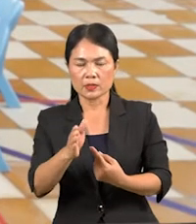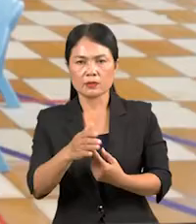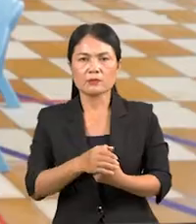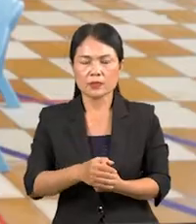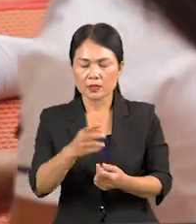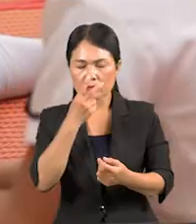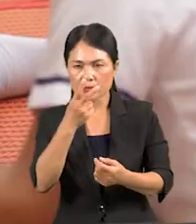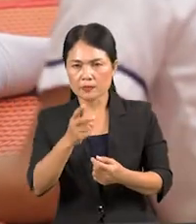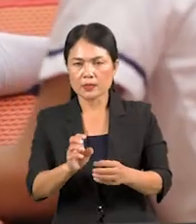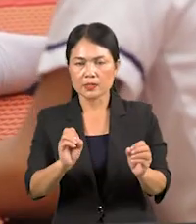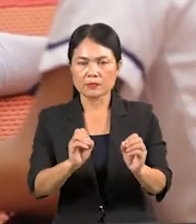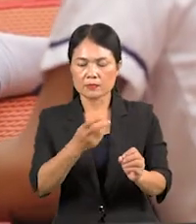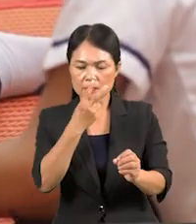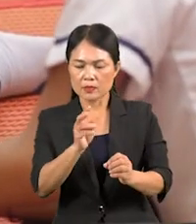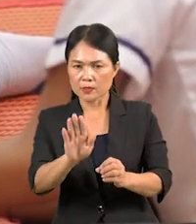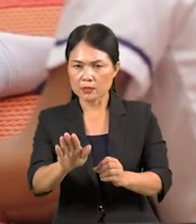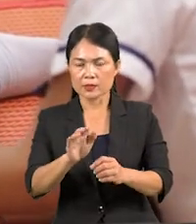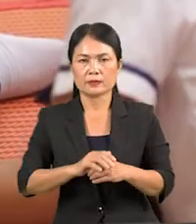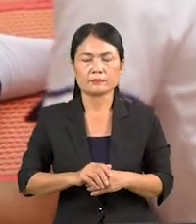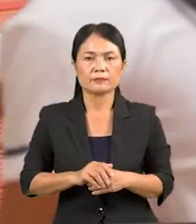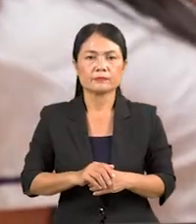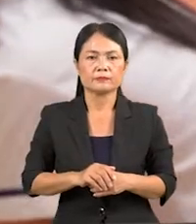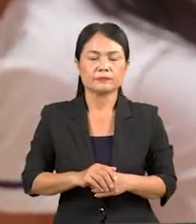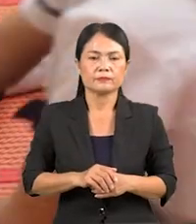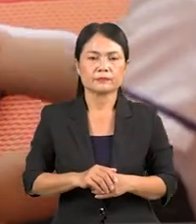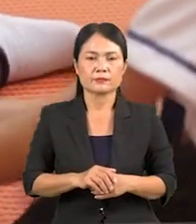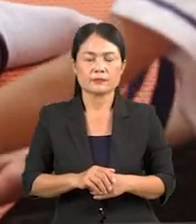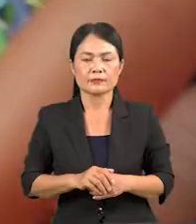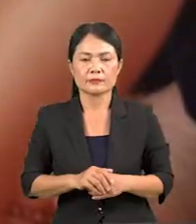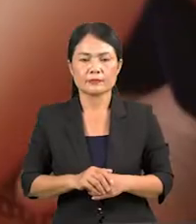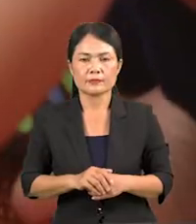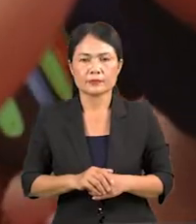កុំឡែងងាកមើលគេមើលបោះខ្លួនឯងចាចាតោះ